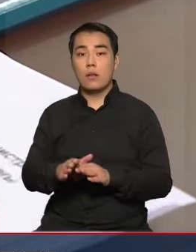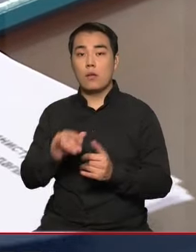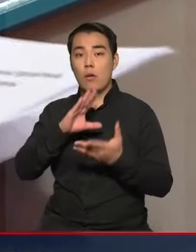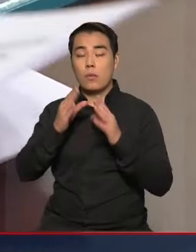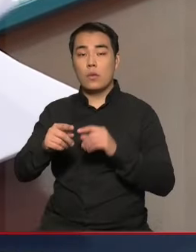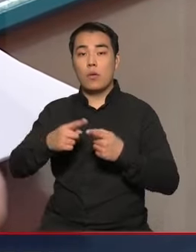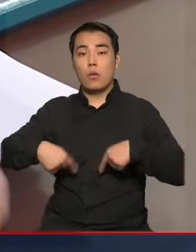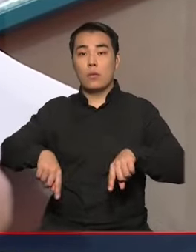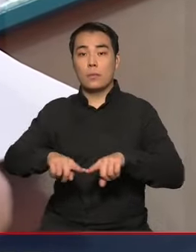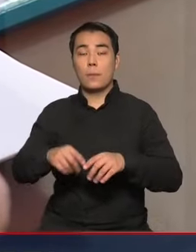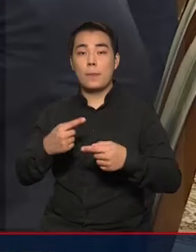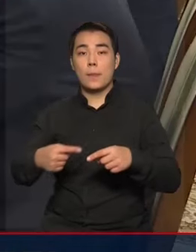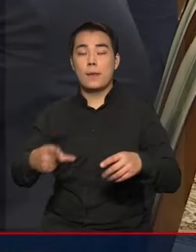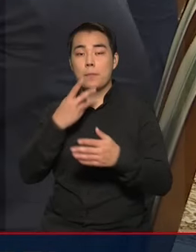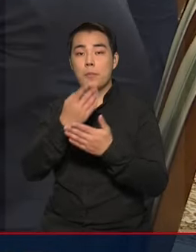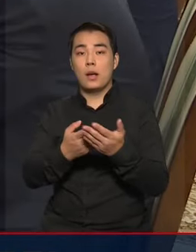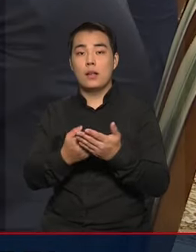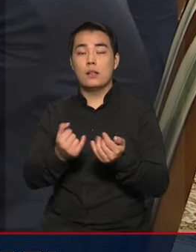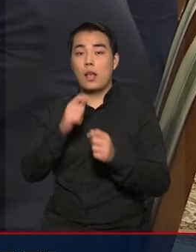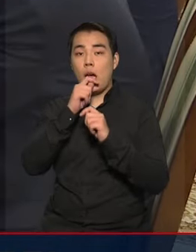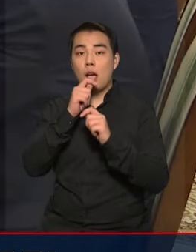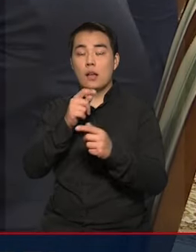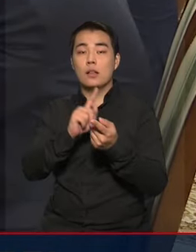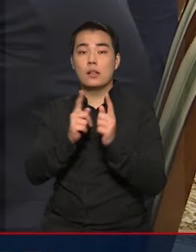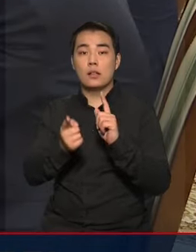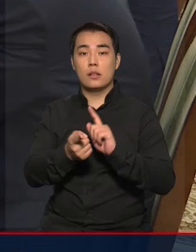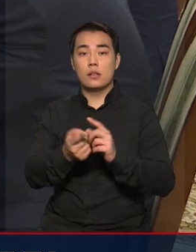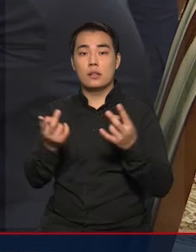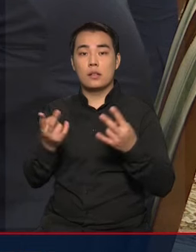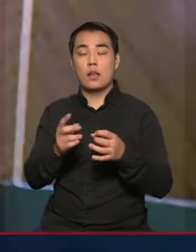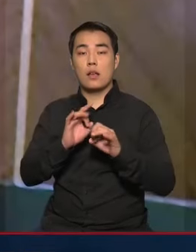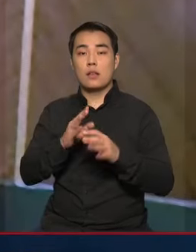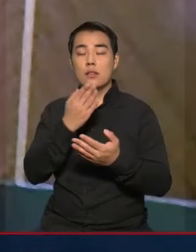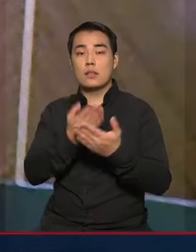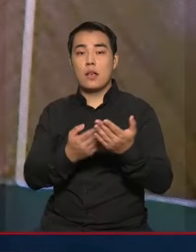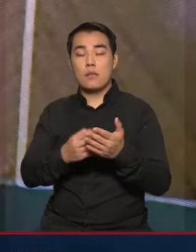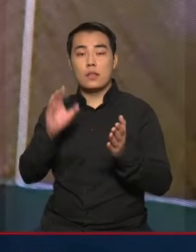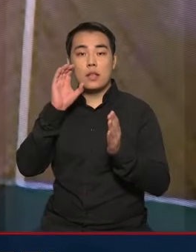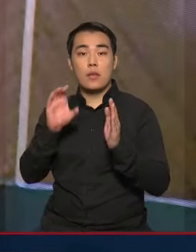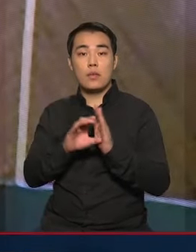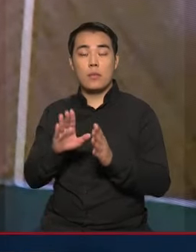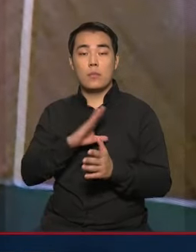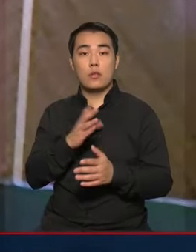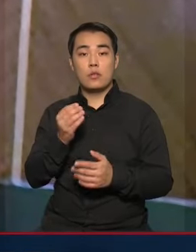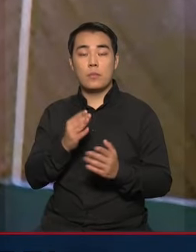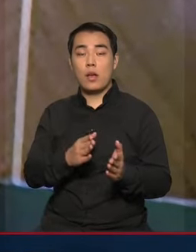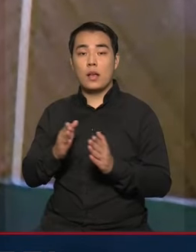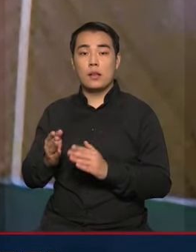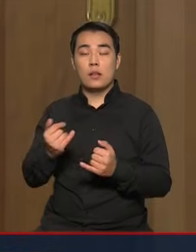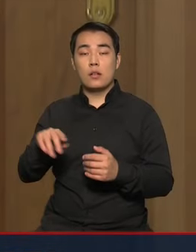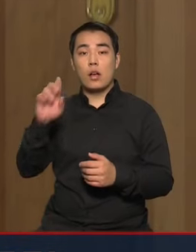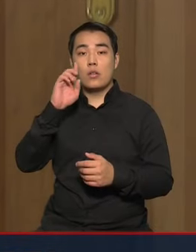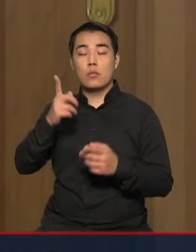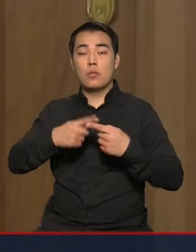мемлекеттік органдардың кейбір ведомстволық наградаларына өзгеріс енгізу туралы ұсынысы тыңдалды. Сонымен қатар, кейбір